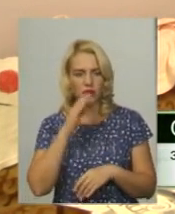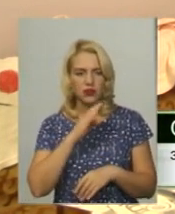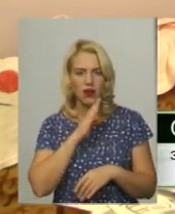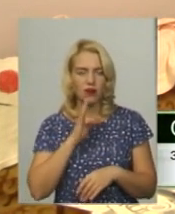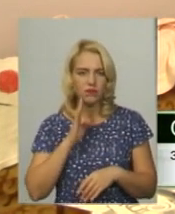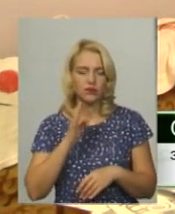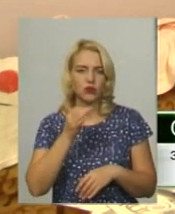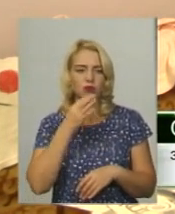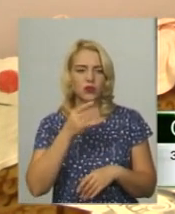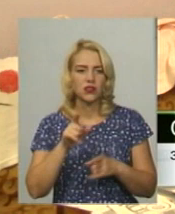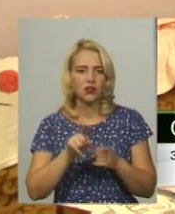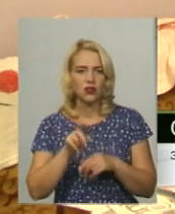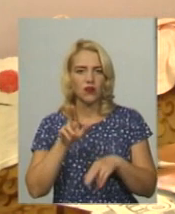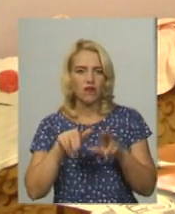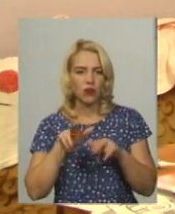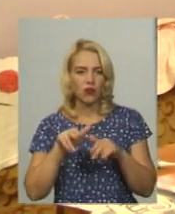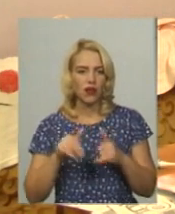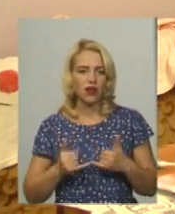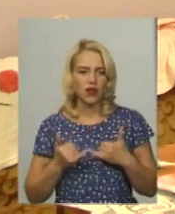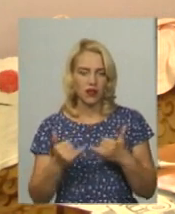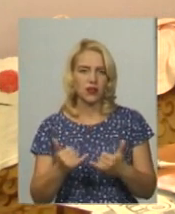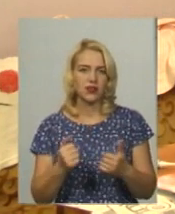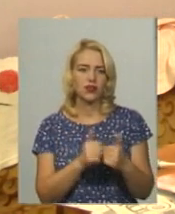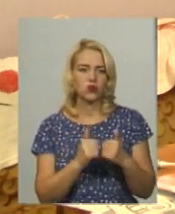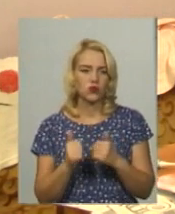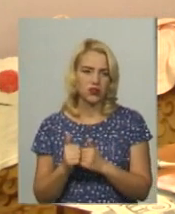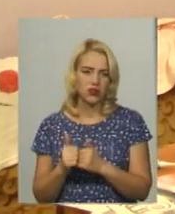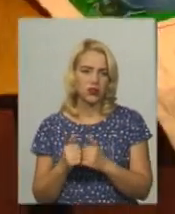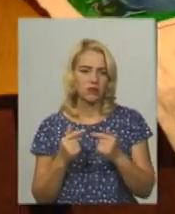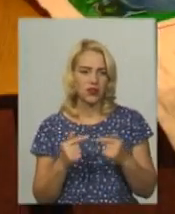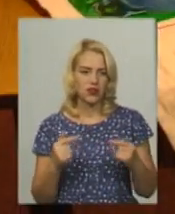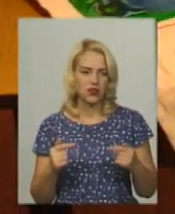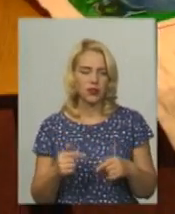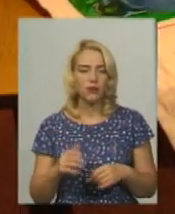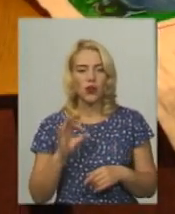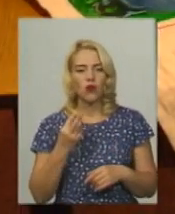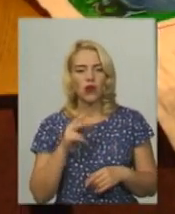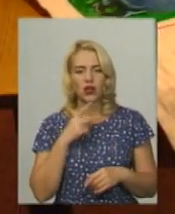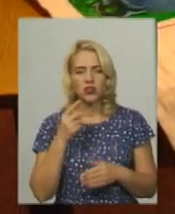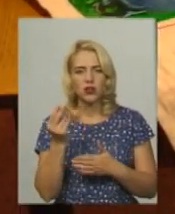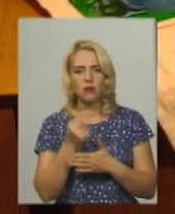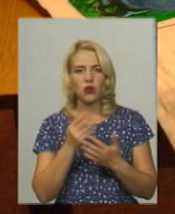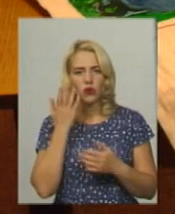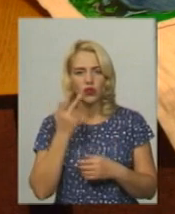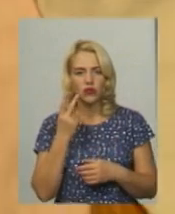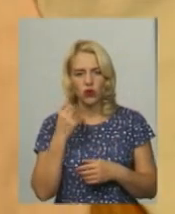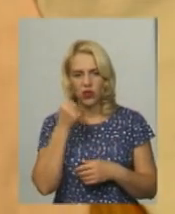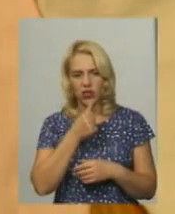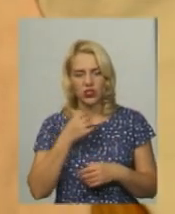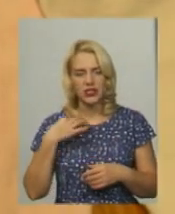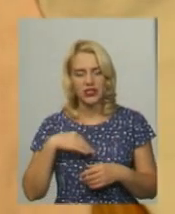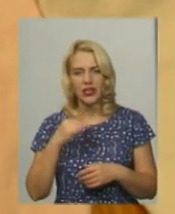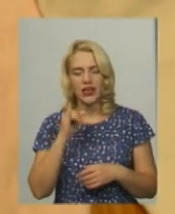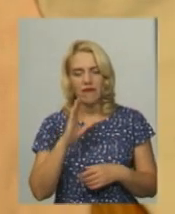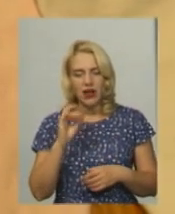батькам, розфарбовувала також сусідами вже речі. Ольга каже, малює, коли її дворічний син Іван спить. Йому